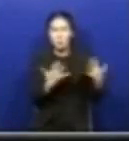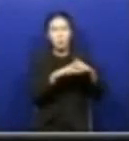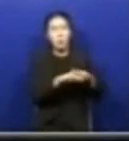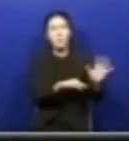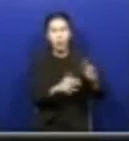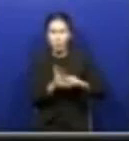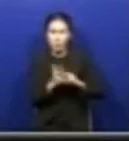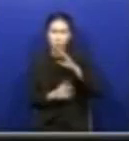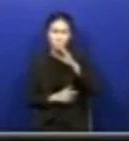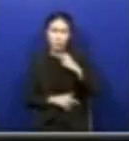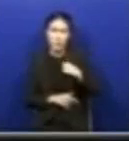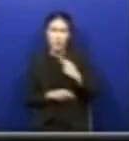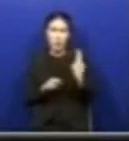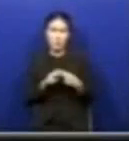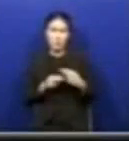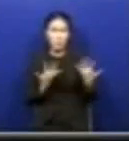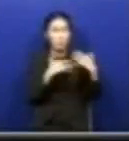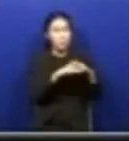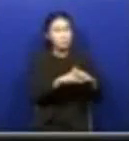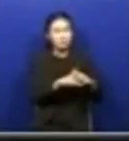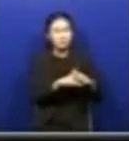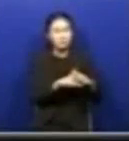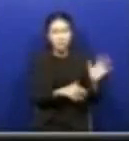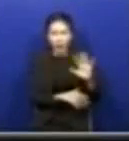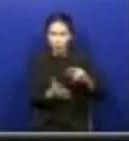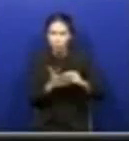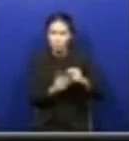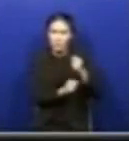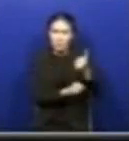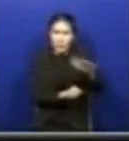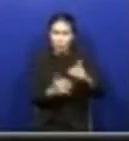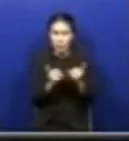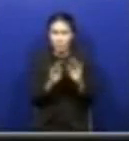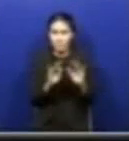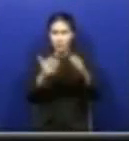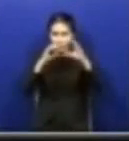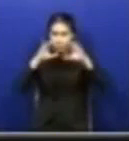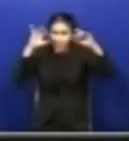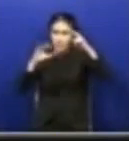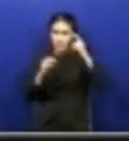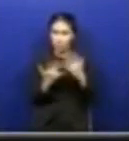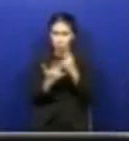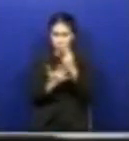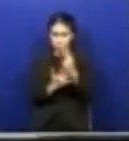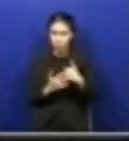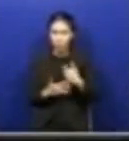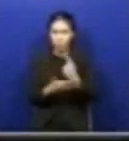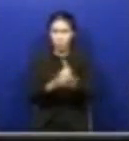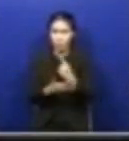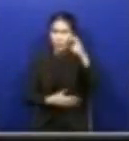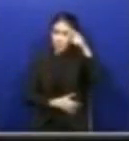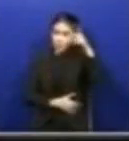ต่วันรับหลักการก็ฝากเพื่อนผู้แทนปีกฝ่ายรัฐบาลเรามาจากผู้แทนมานอกผมเห็นใจ